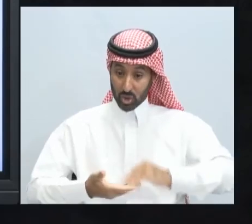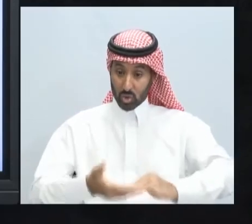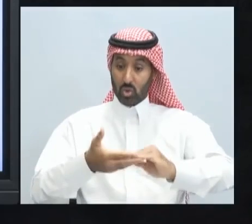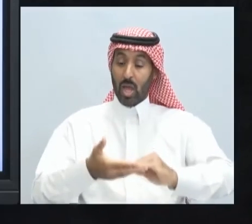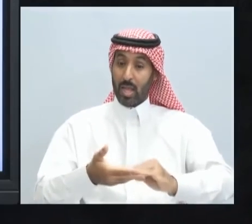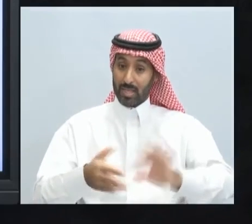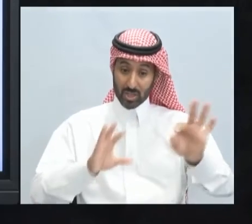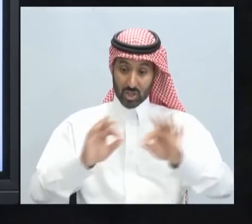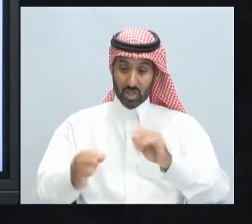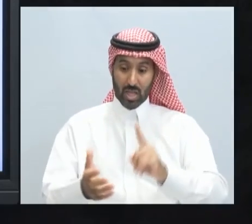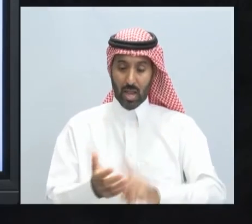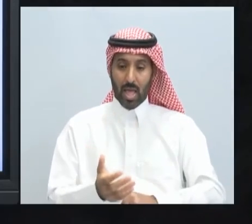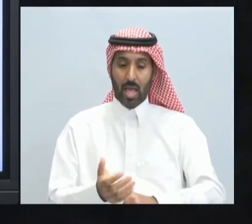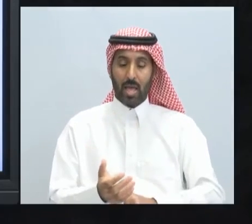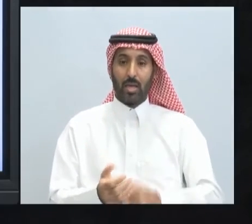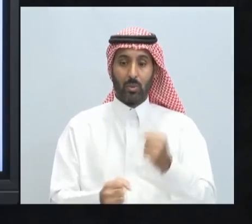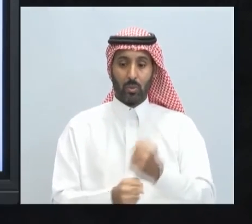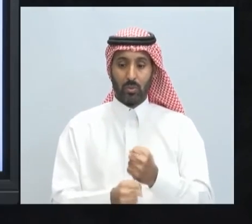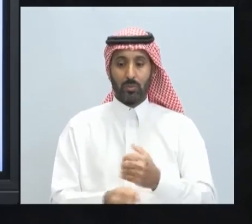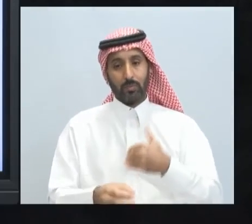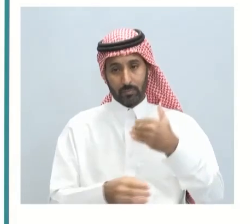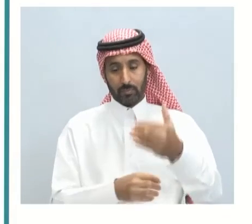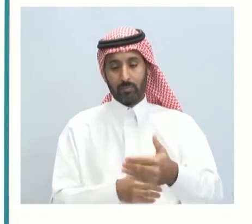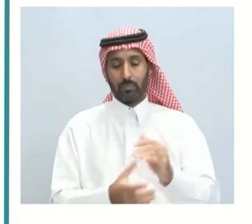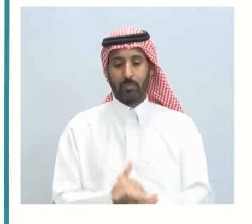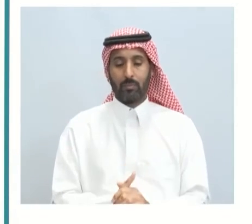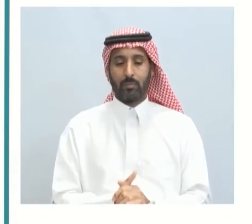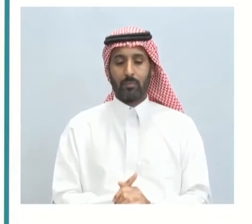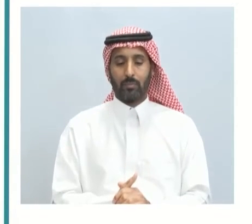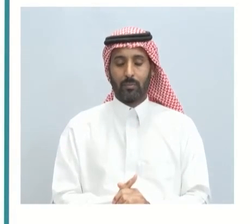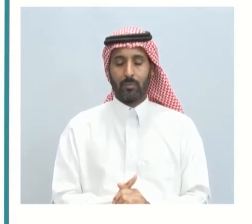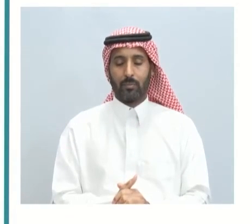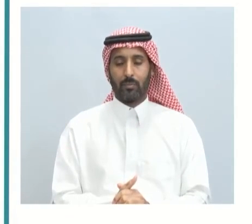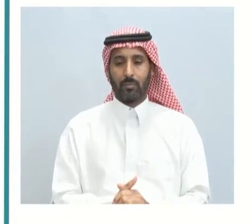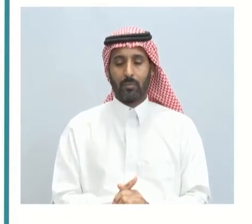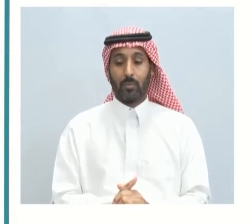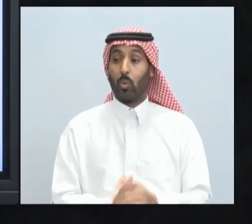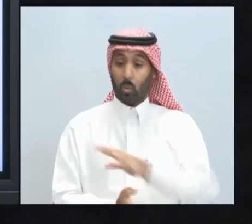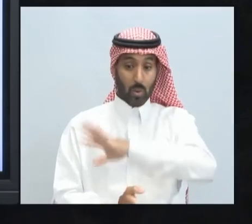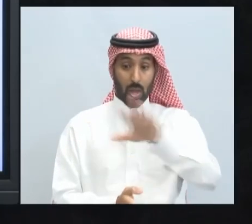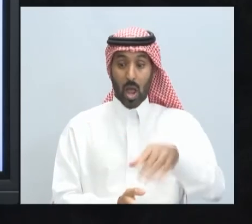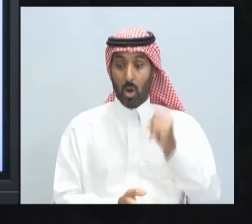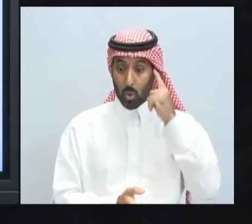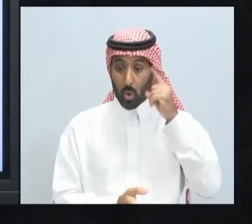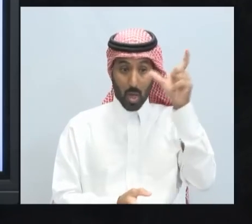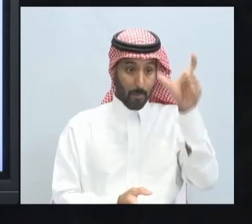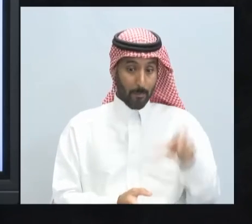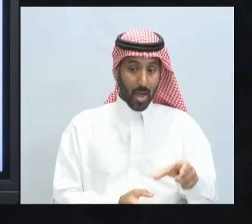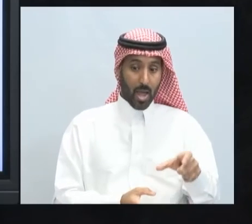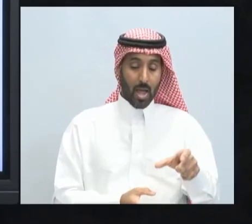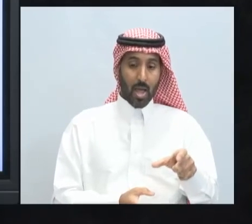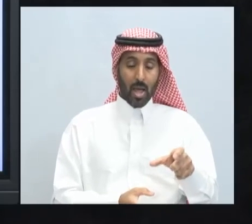اتخاذ القرارات اريد اجاباتكم وتذكروا نحن علماء للمستقبل وعلينا